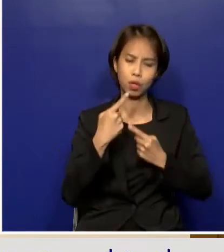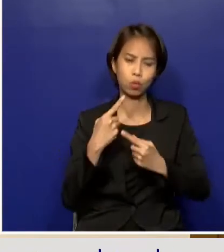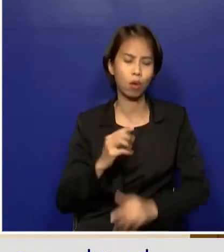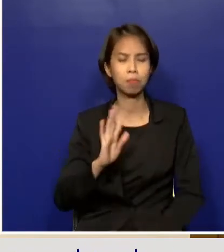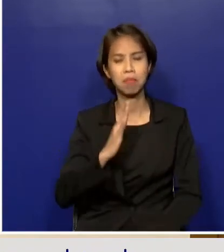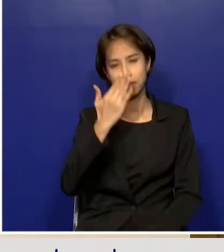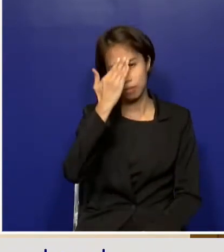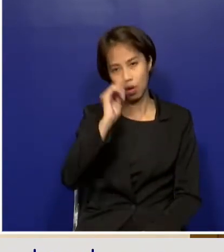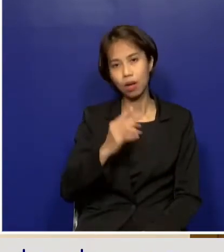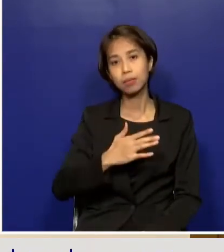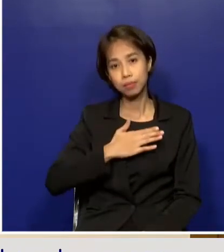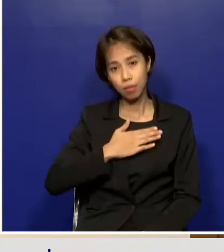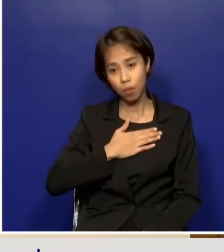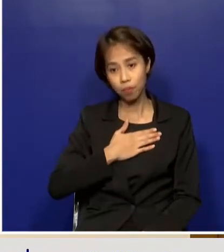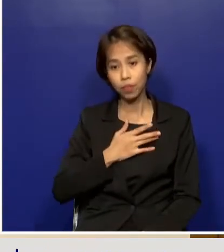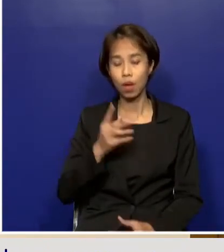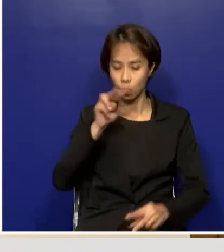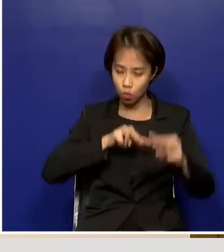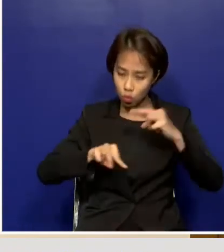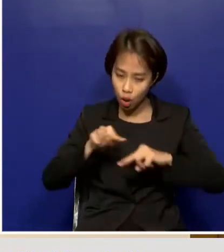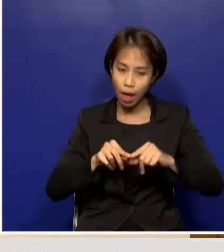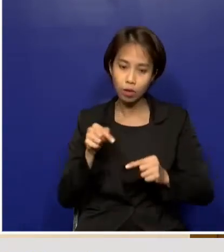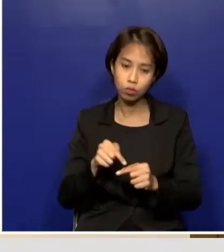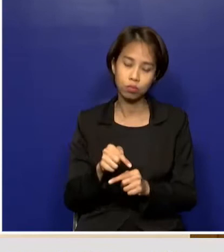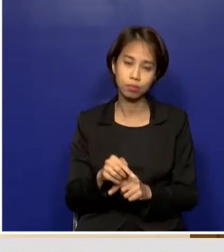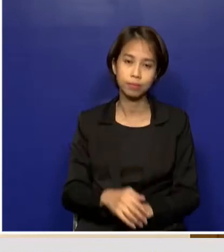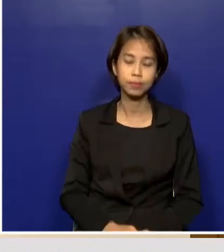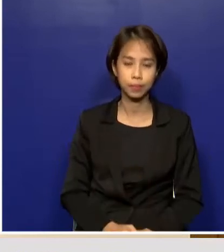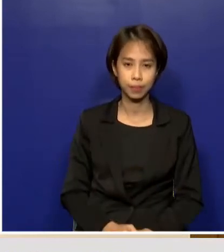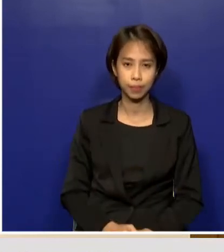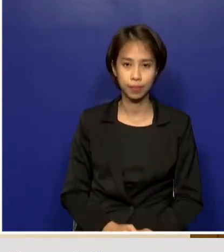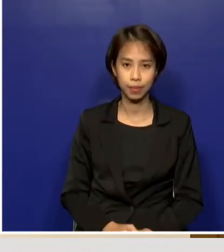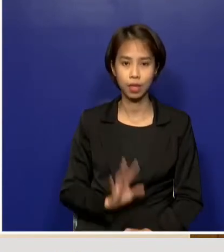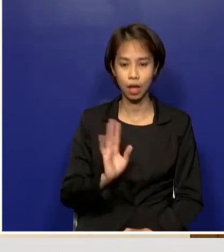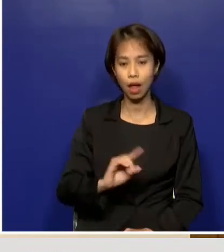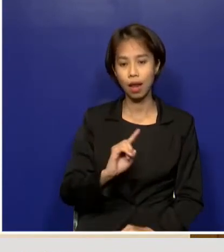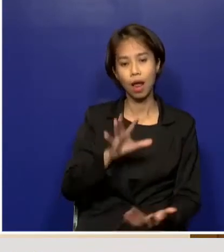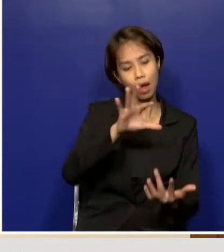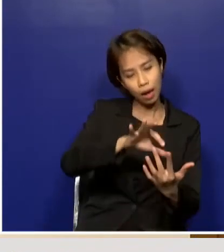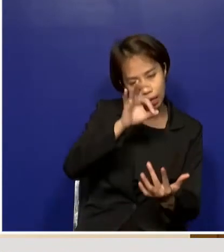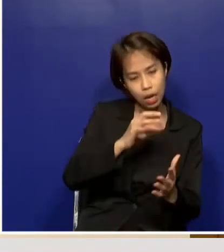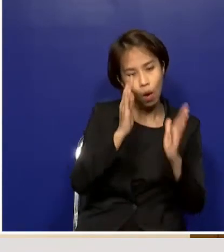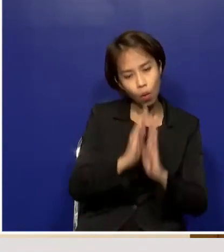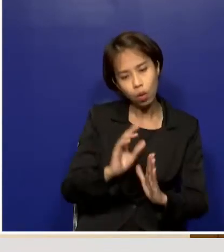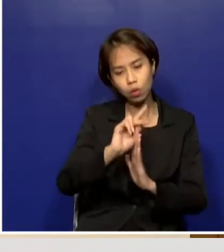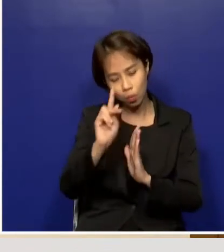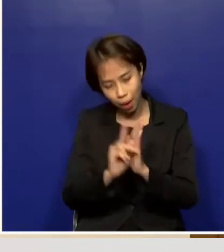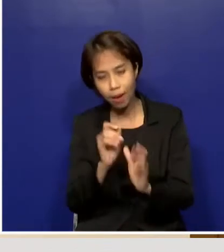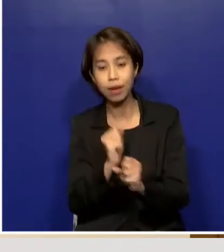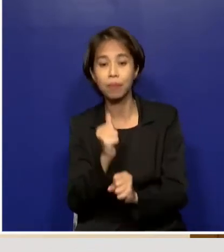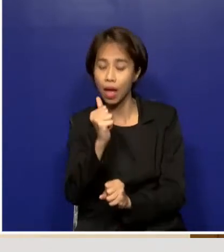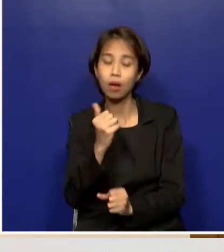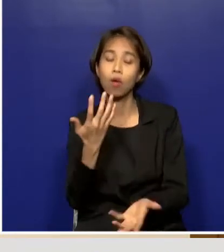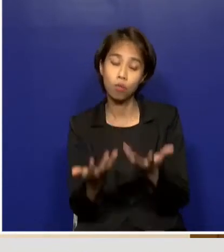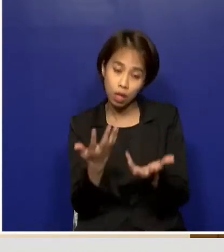ลดูแล ผมกจะดูใเรื่ของกกับดูแลการตดตามในเรองของการคัเหลือกคน คดสนคน ถากดหมายไมทำได้ก็วาไป